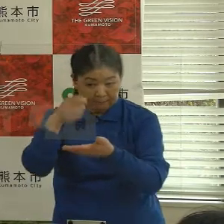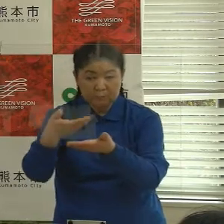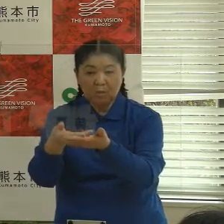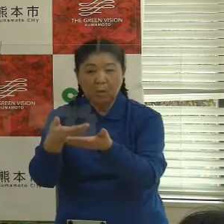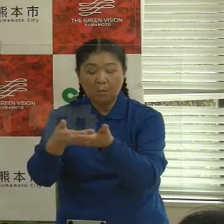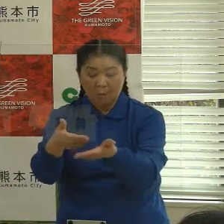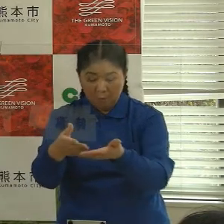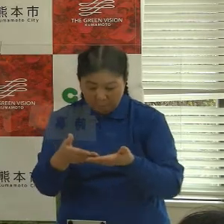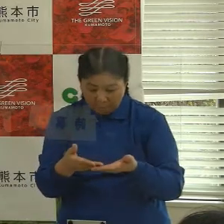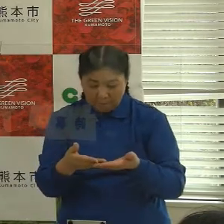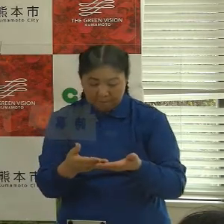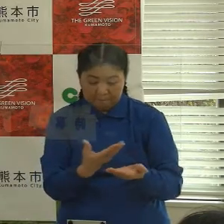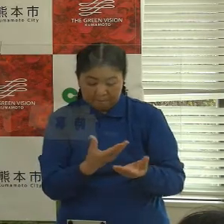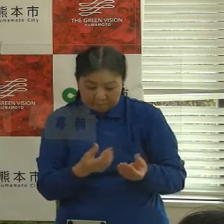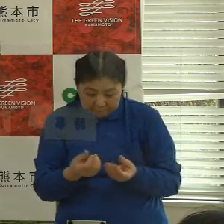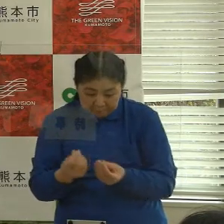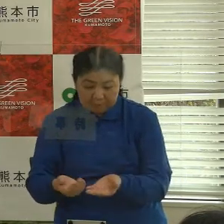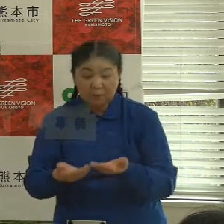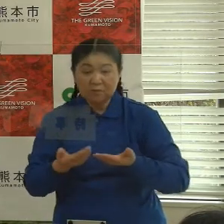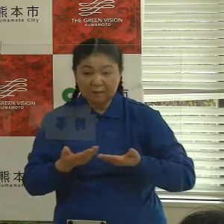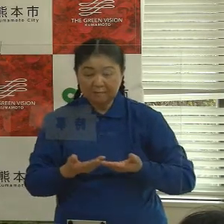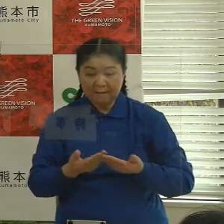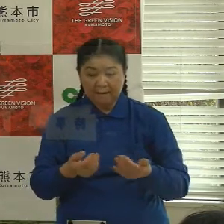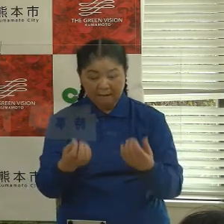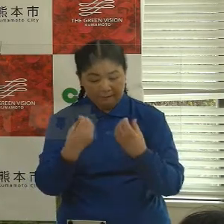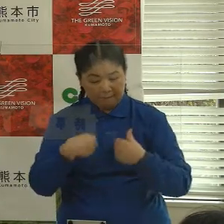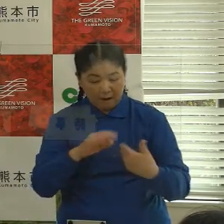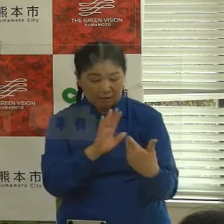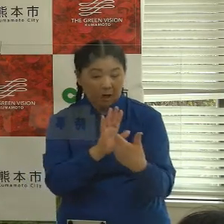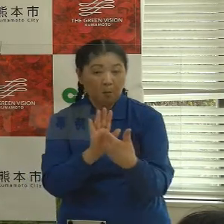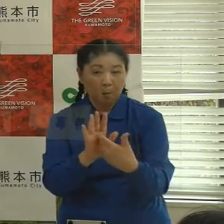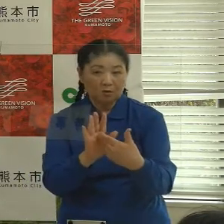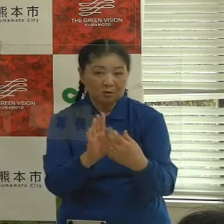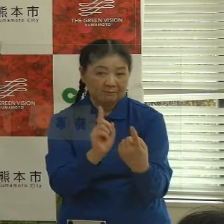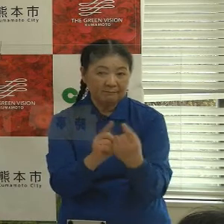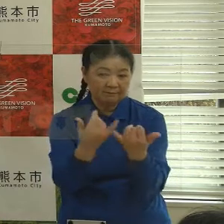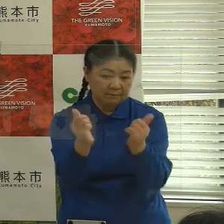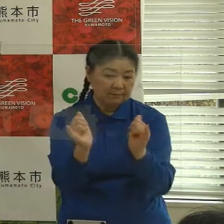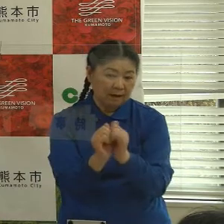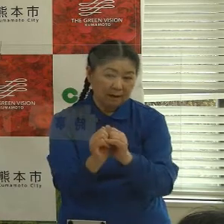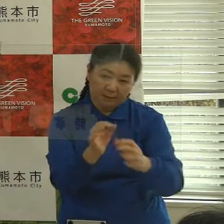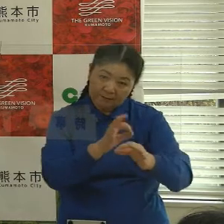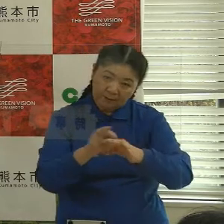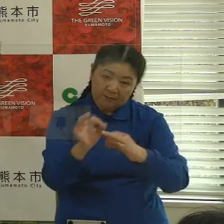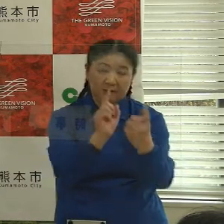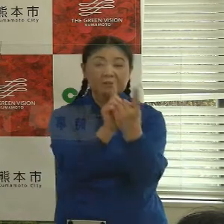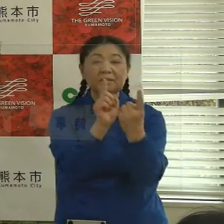望については真摯に受け止め感染防止策や社会経済活動に